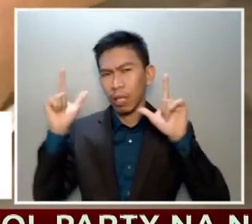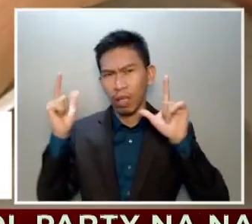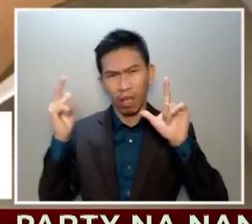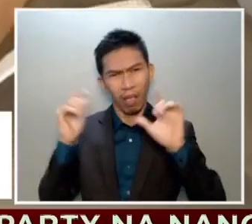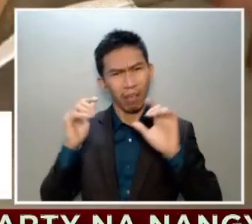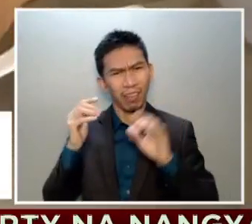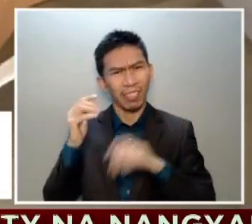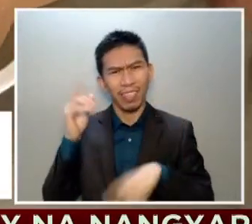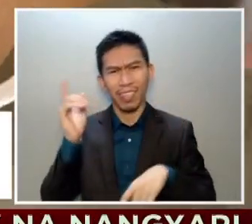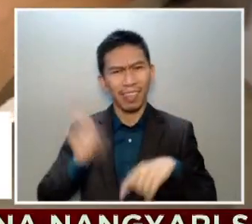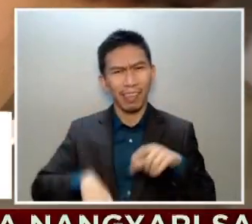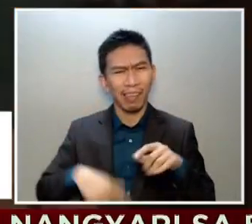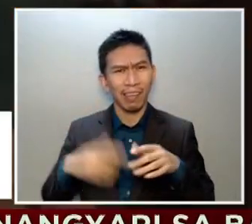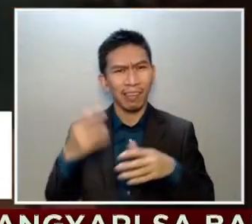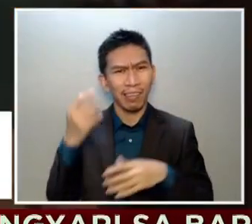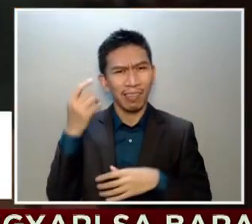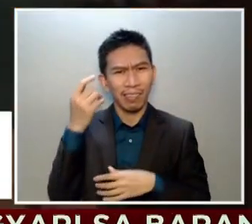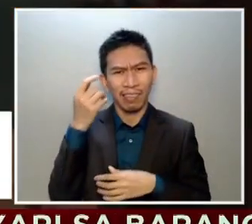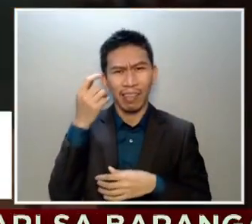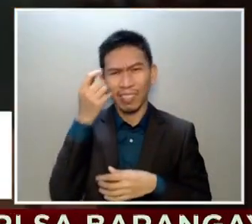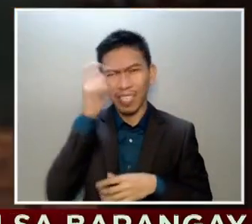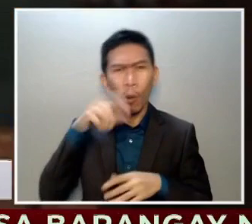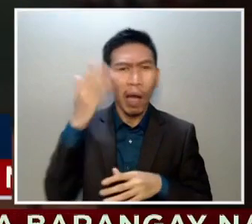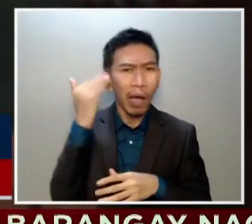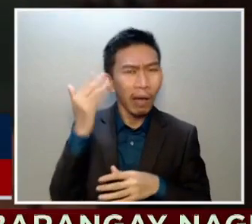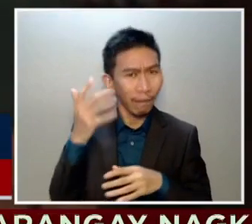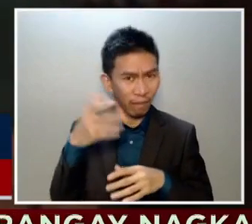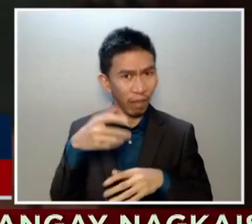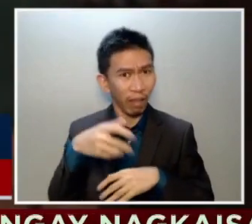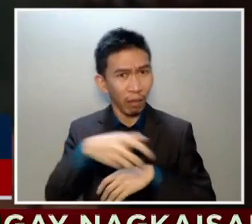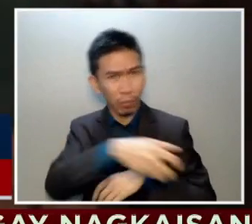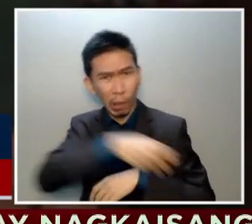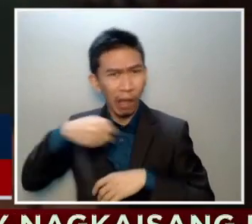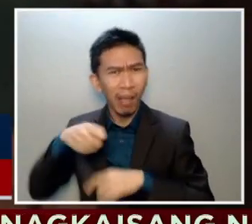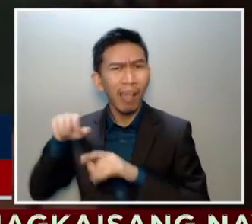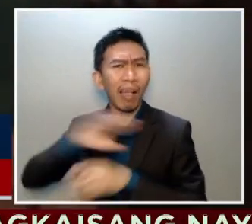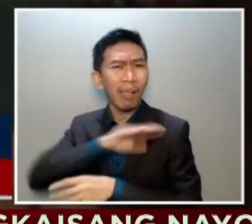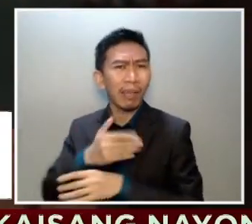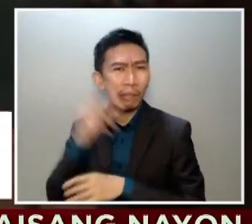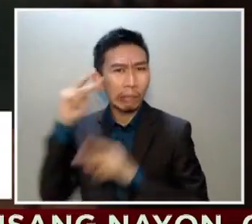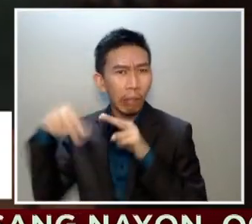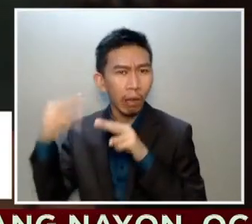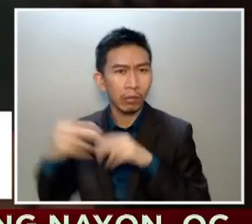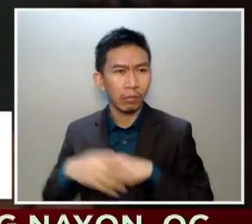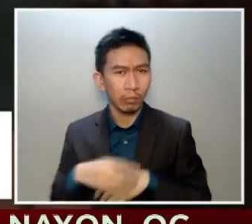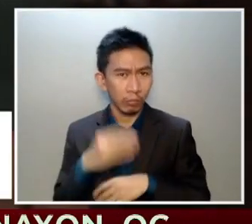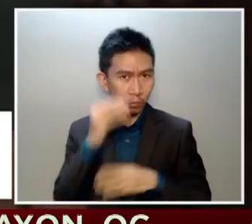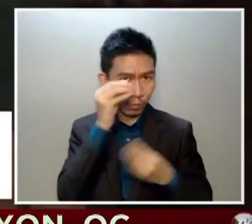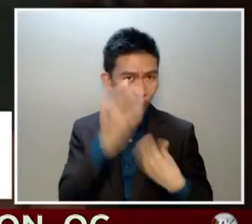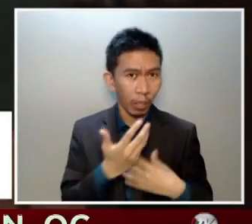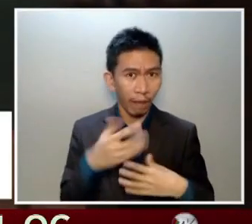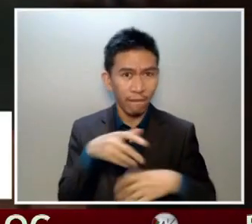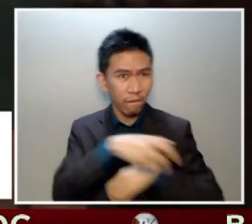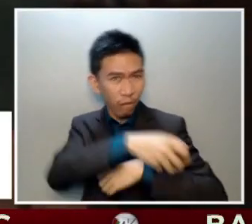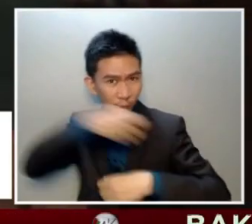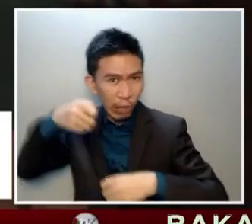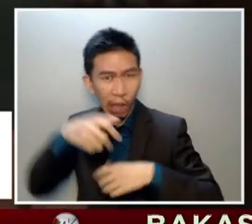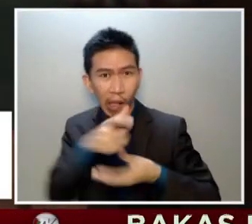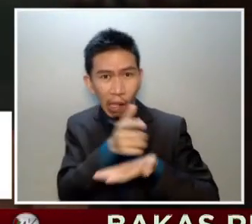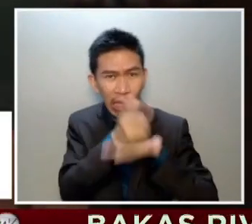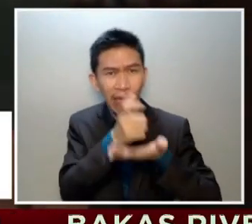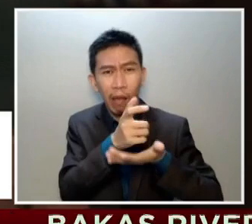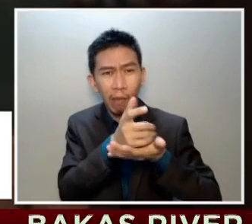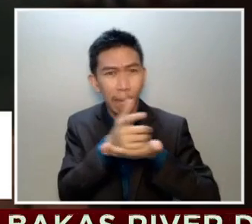kanyang anak na may autism. Sabi nila nang agaw ng baril, pero hindi magagawa ng anak ko yun kasi ang laki ng pulis eh.